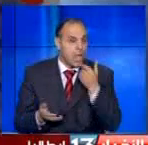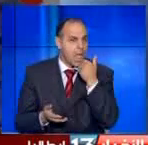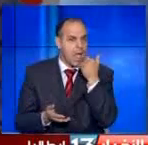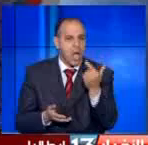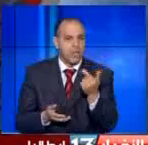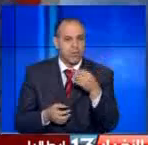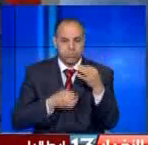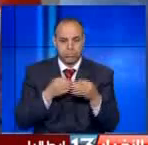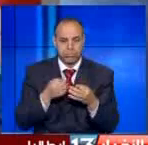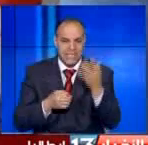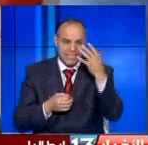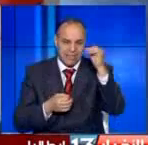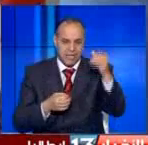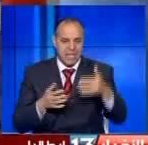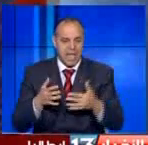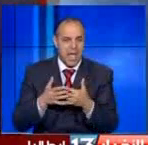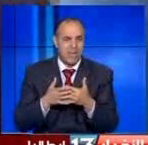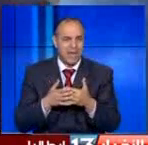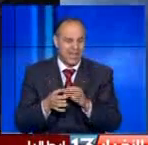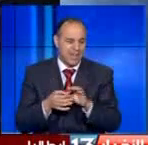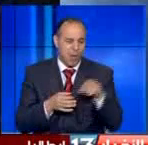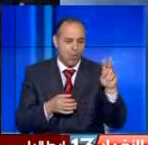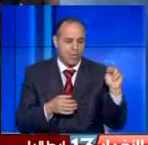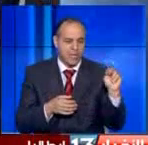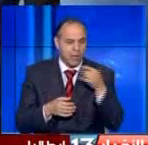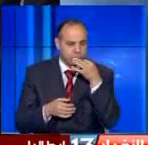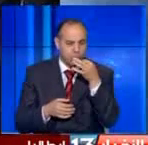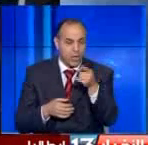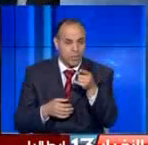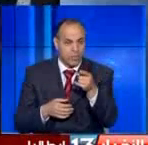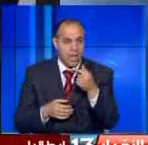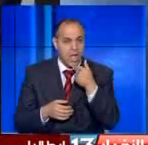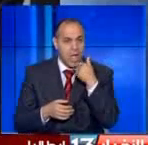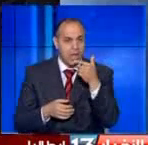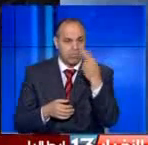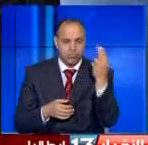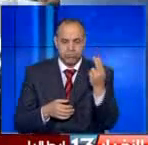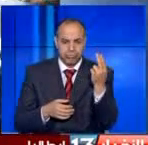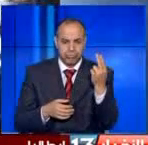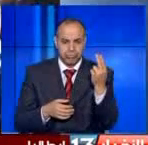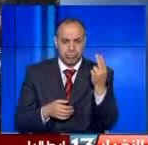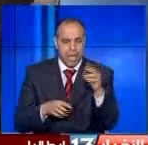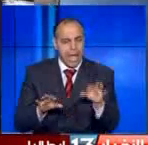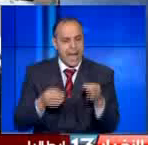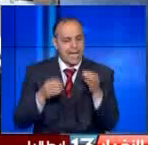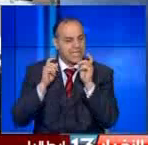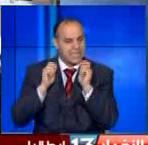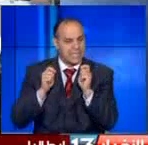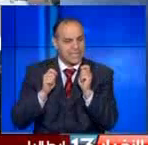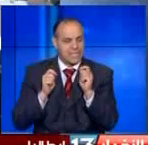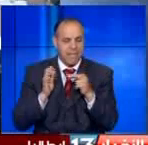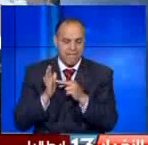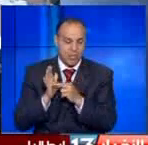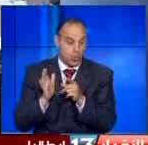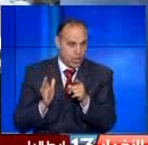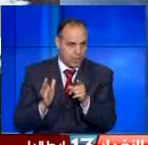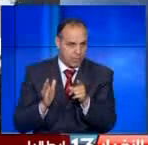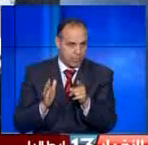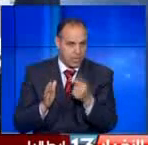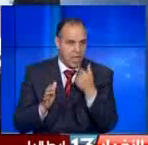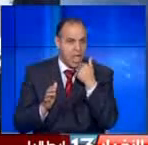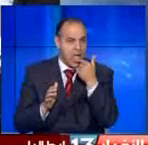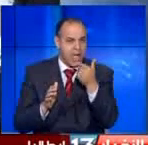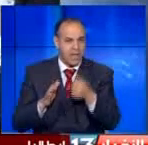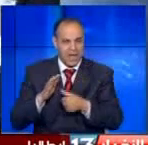بعد تصريحات السفيرة الأمريكية لدى الأمم المتحدة التي قالت أنه لا إمكانية لإيجاد حل سياسي في هذا البلد في ظل